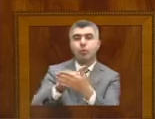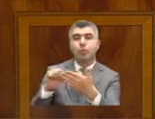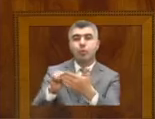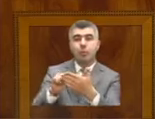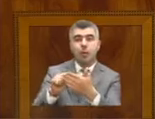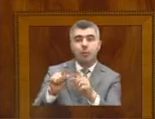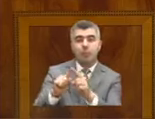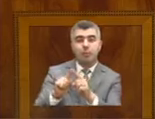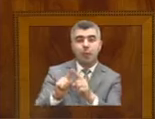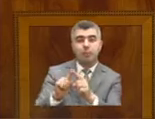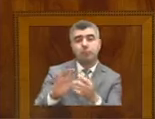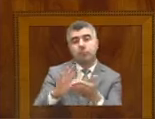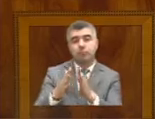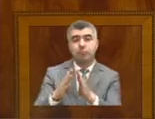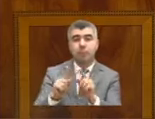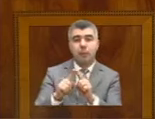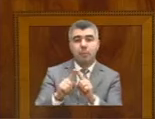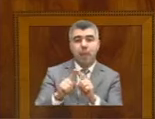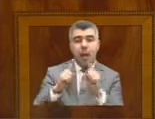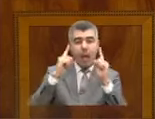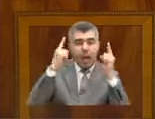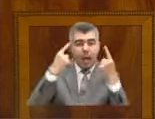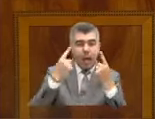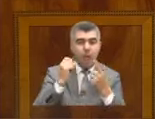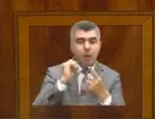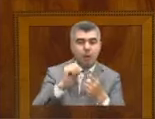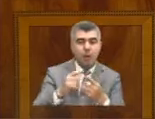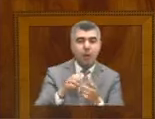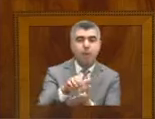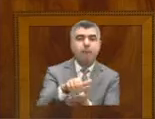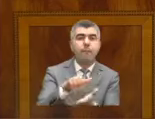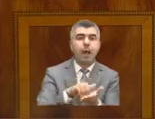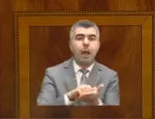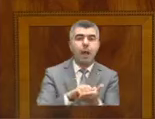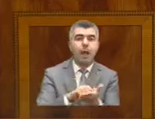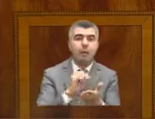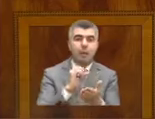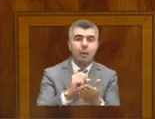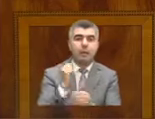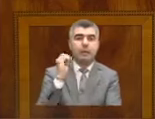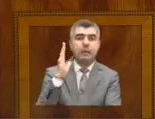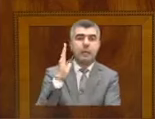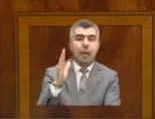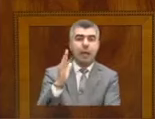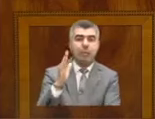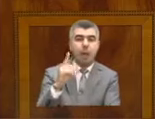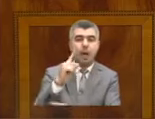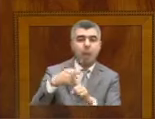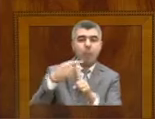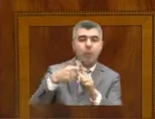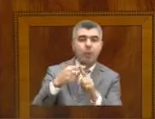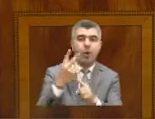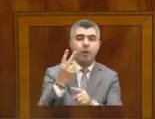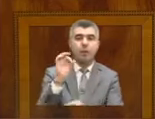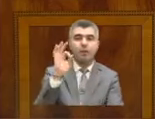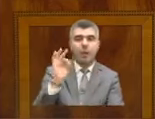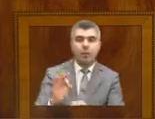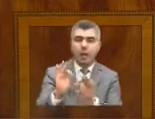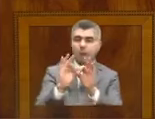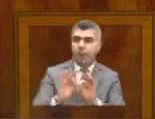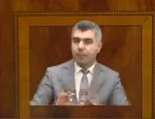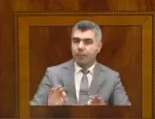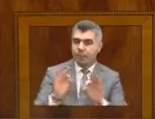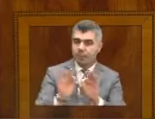كمية محددة من الحيوانات الحية والمنتجات الفلاحية من الضريبة على القيمة المضافة،